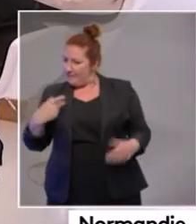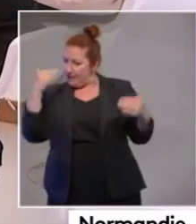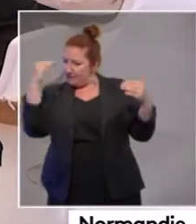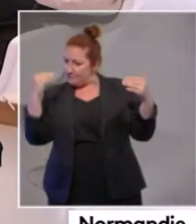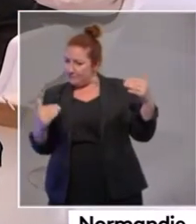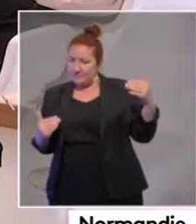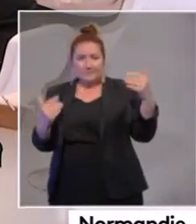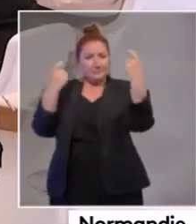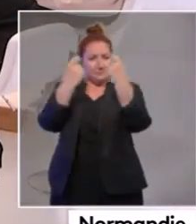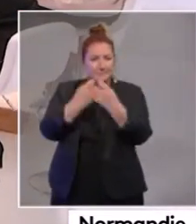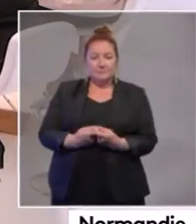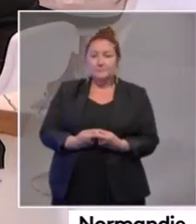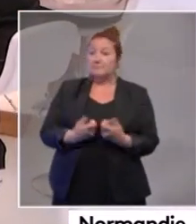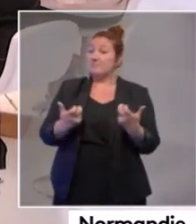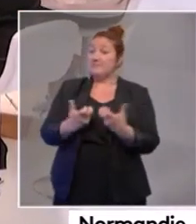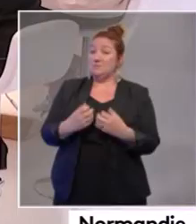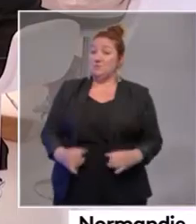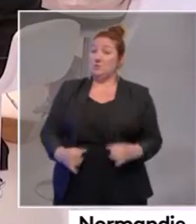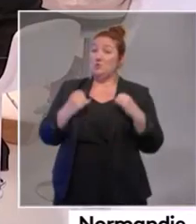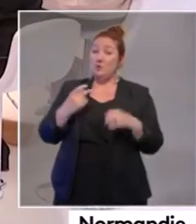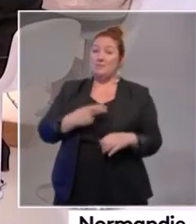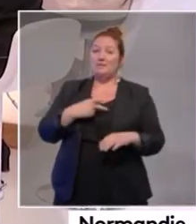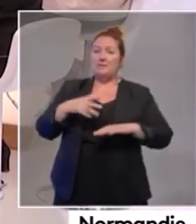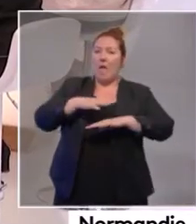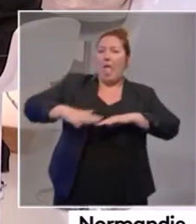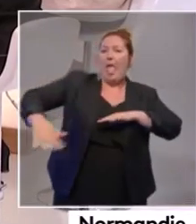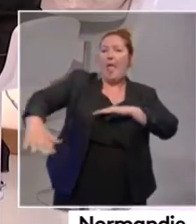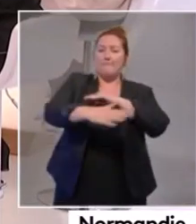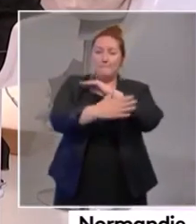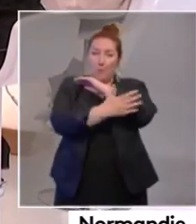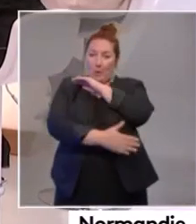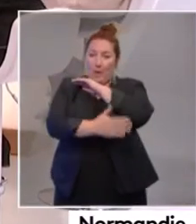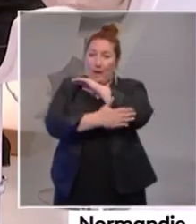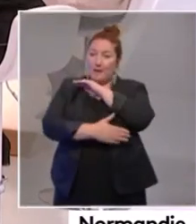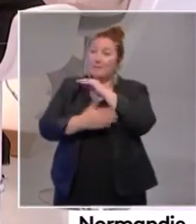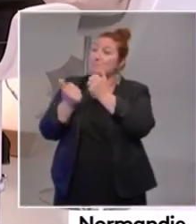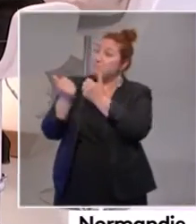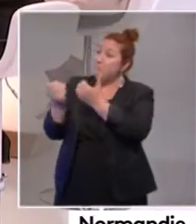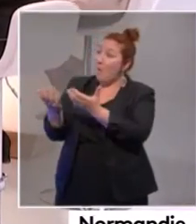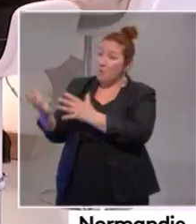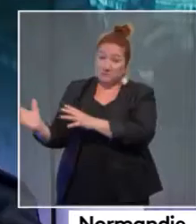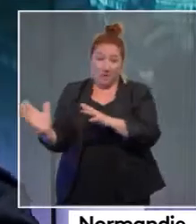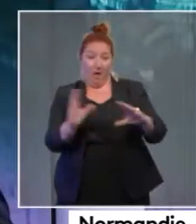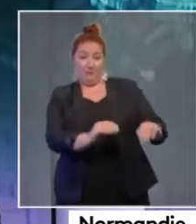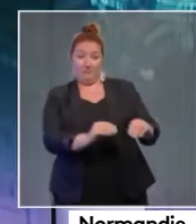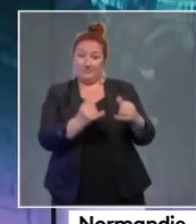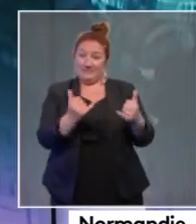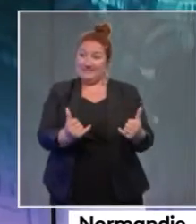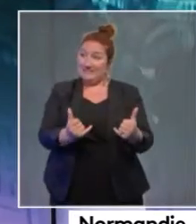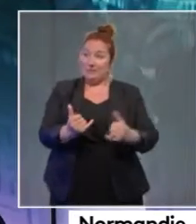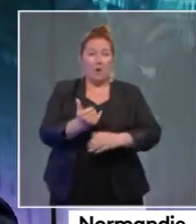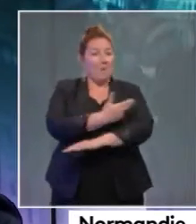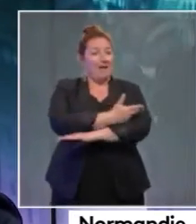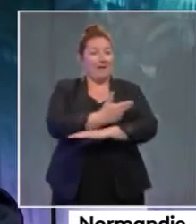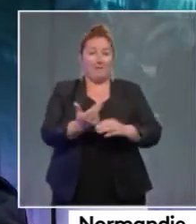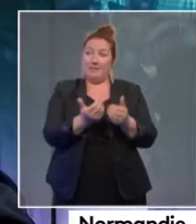jeunes médecins à venir s'installer dans les zones rurales délaissées en leur faisant, en leur promettant que chaque